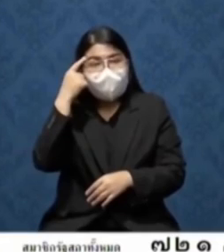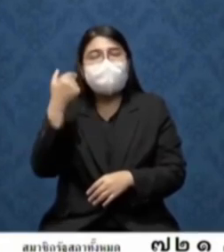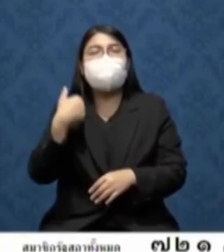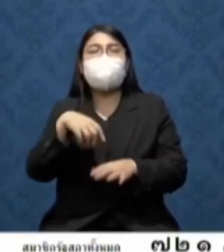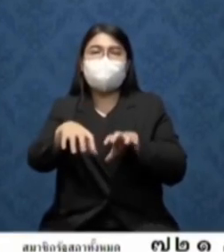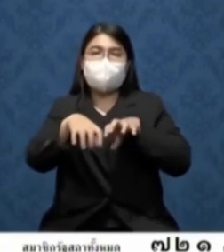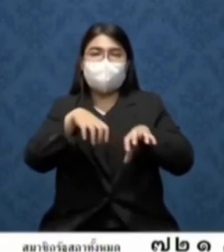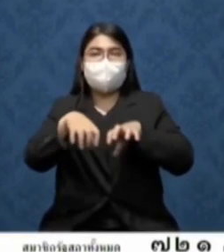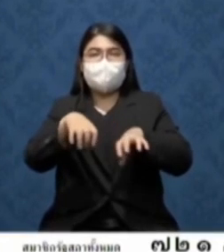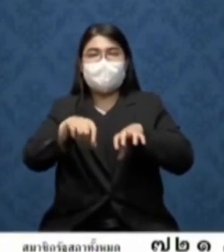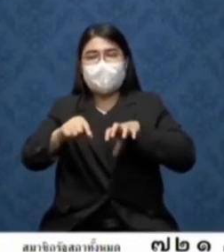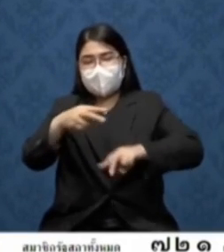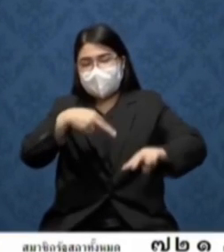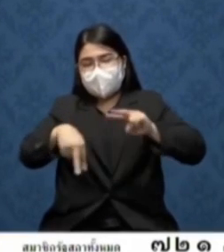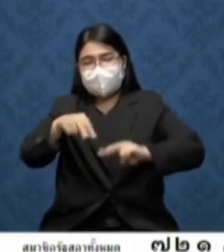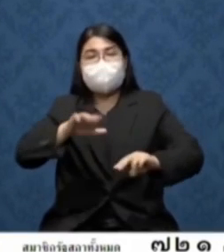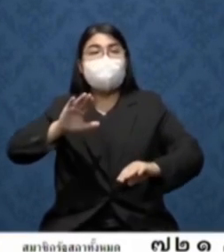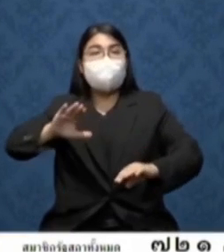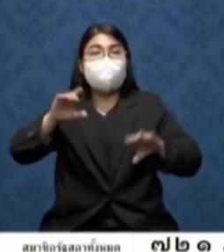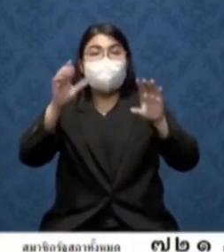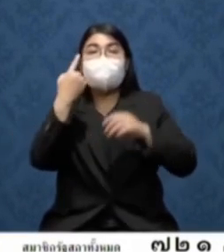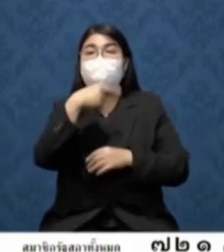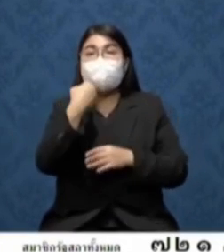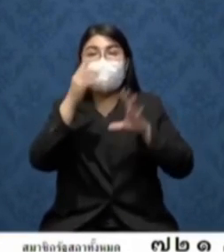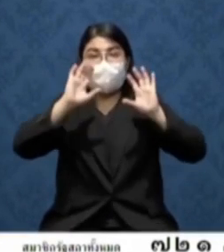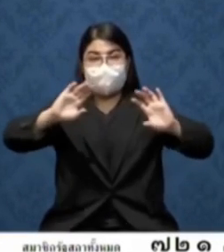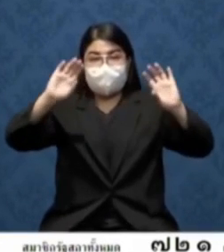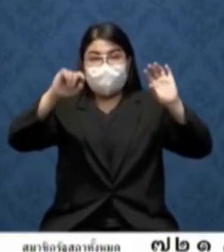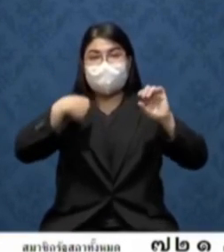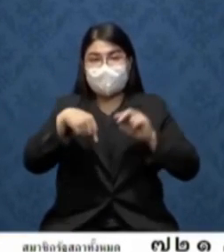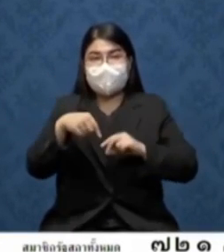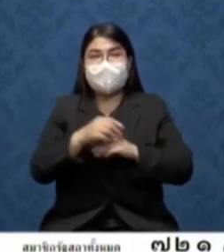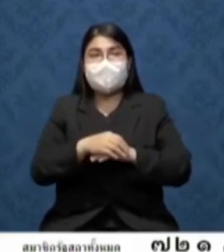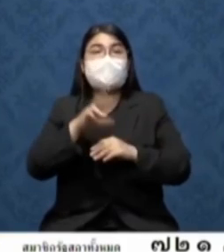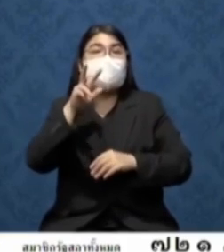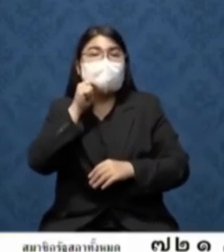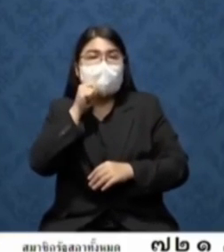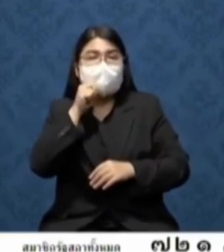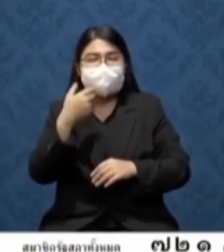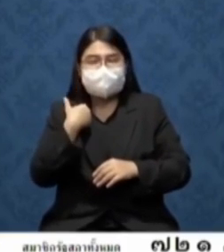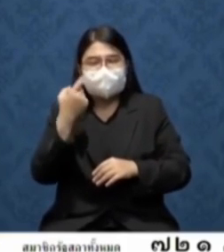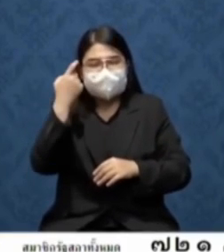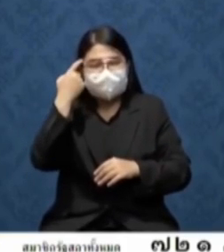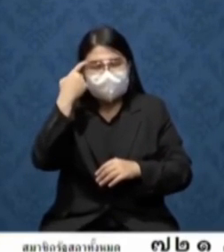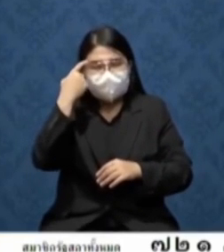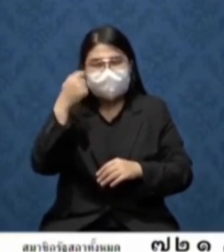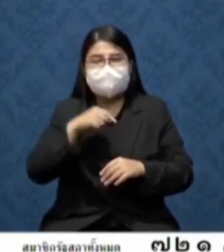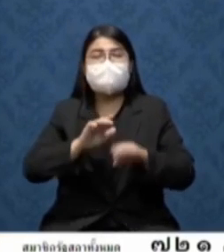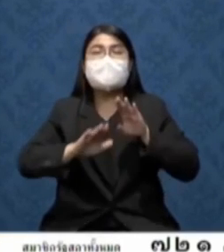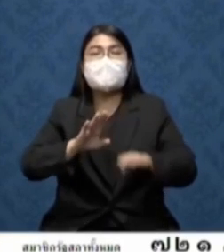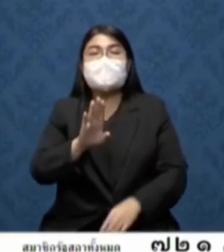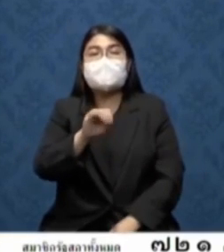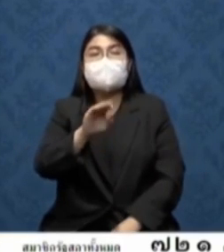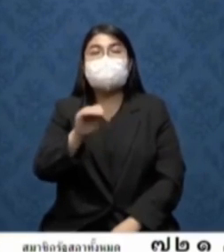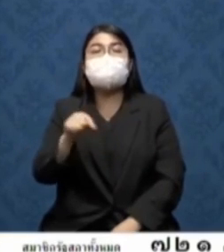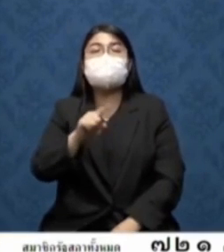ของรัฐรวมศูนย์กรมชลประทานตั้งเป้าหมายจะขยายระบบชลประทานให้ครอบคลุม 40% ของพื้นที่การเกษ